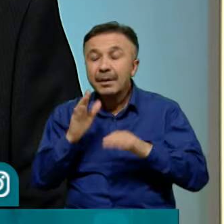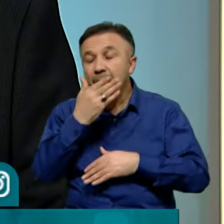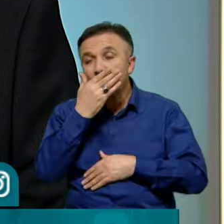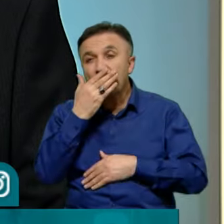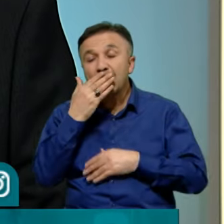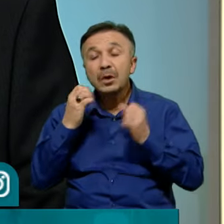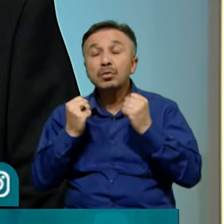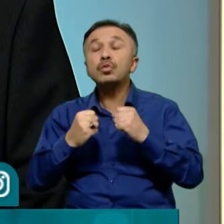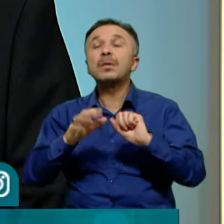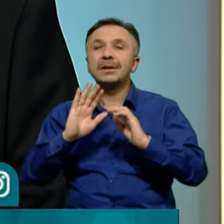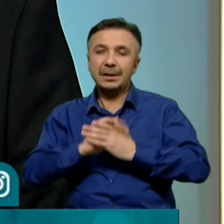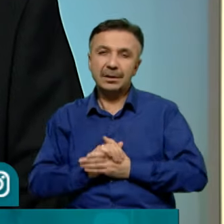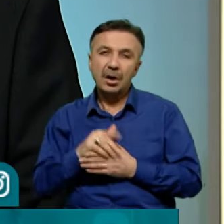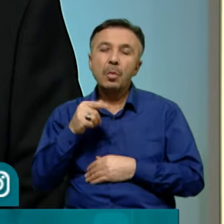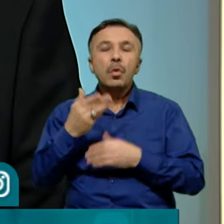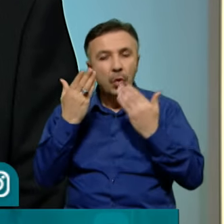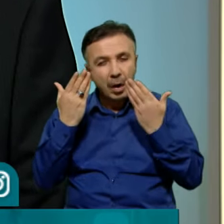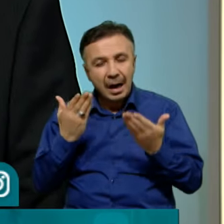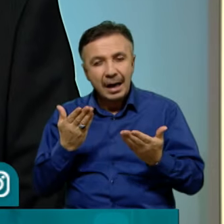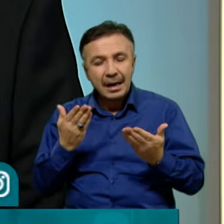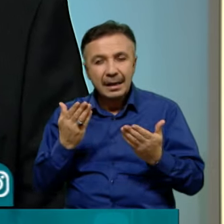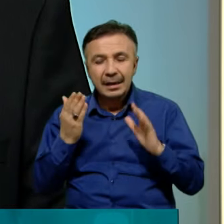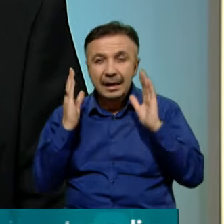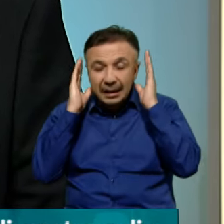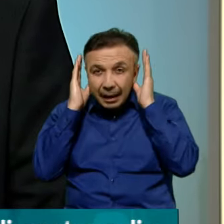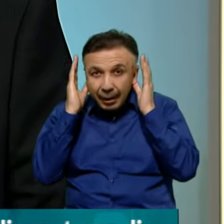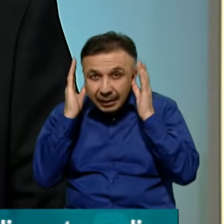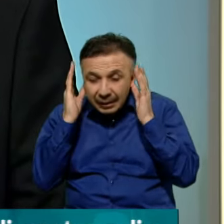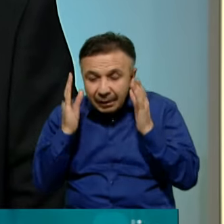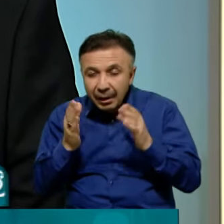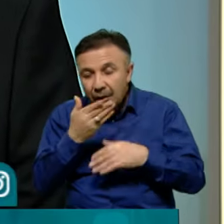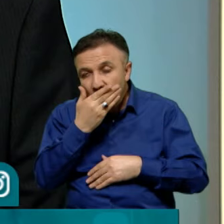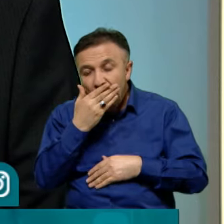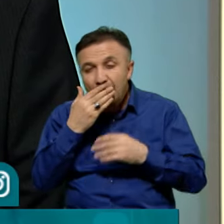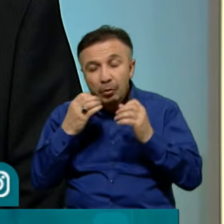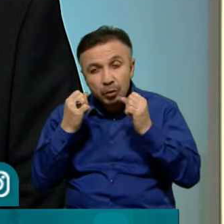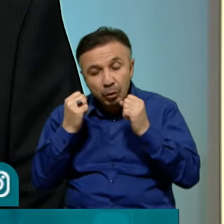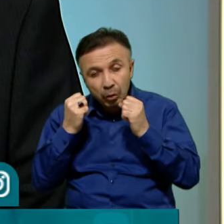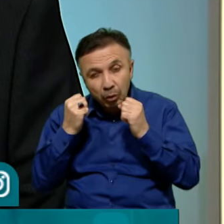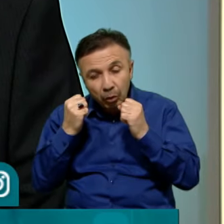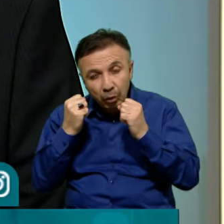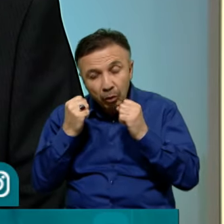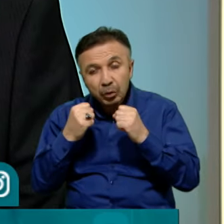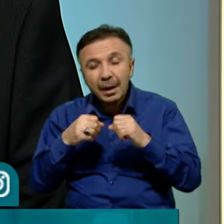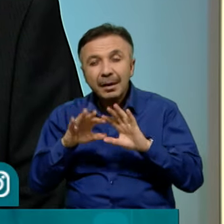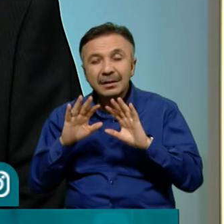tutamazlar. Yani bu halleri namaz kılmalarına, oruç tutmalarına, Kur'an-ı Kerim'e el